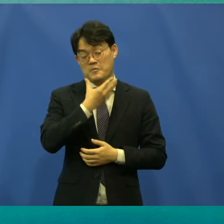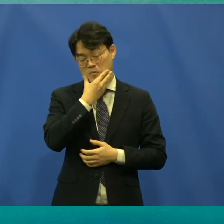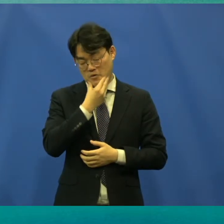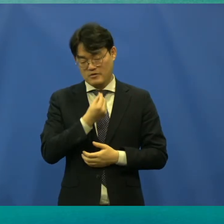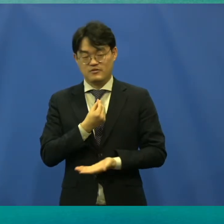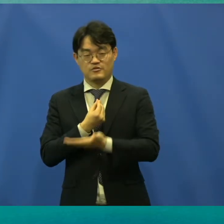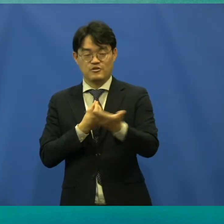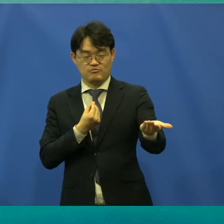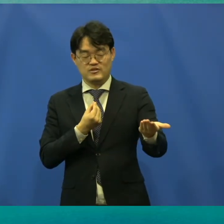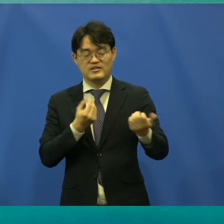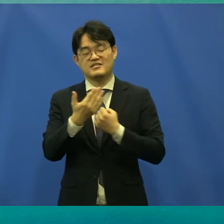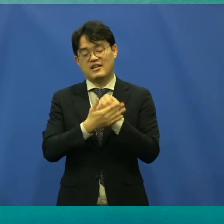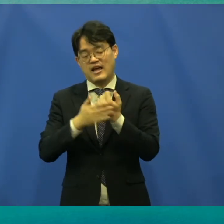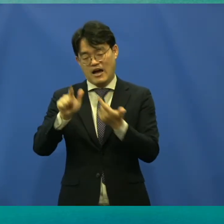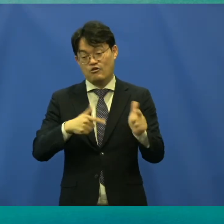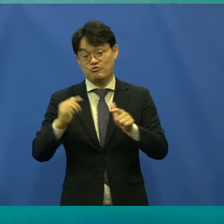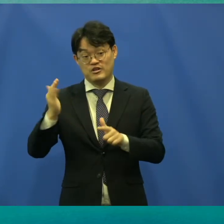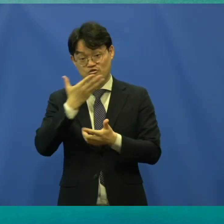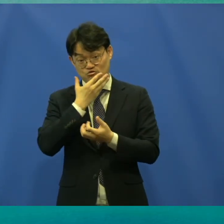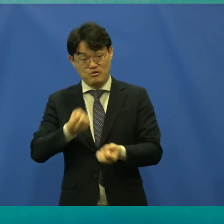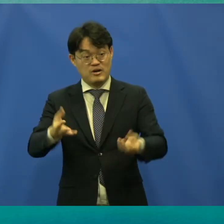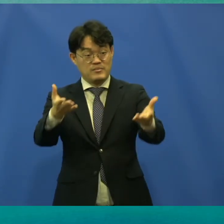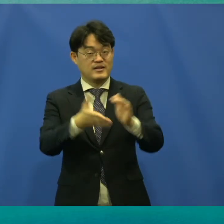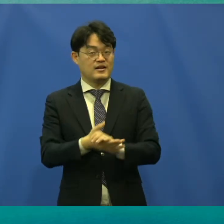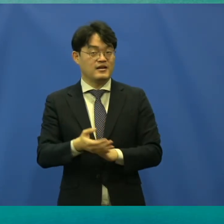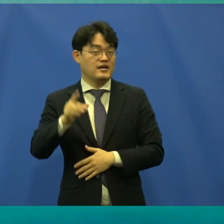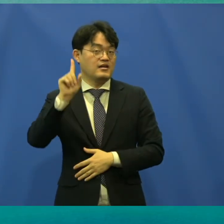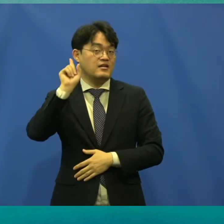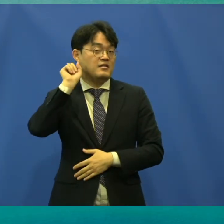축원합니다. 내일과 모레는